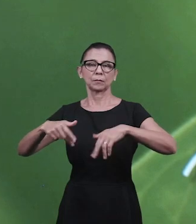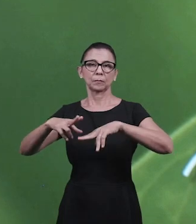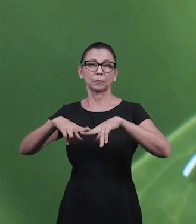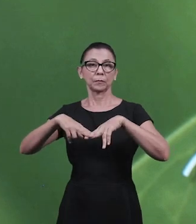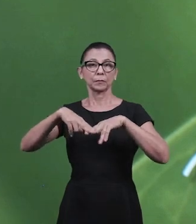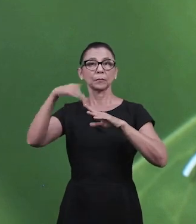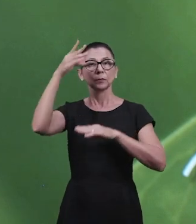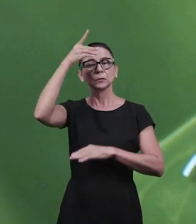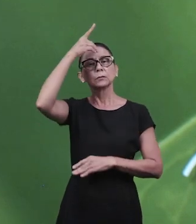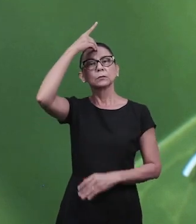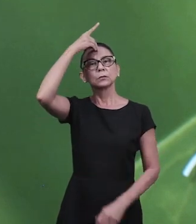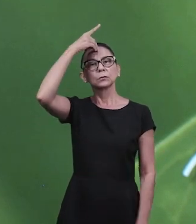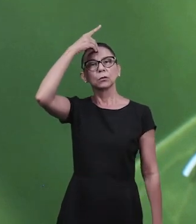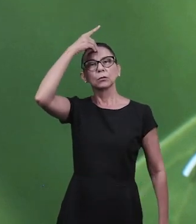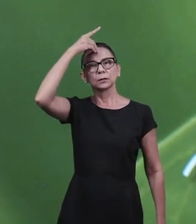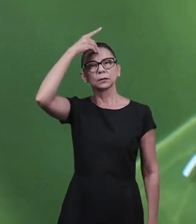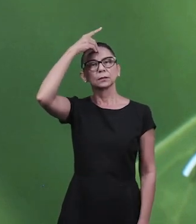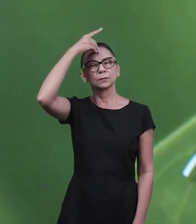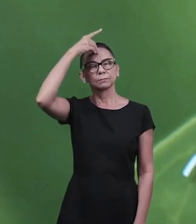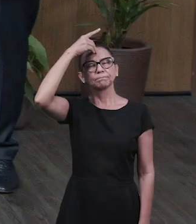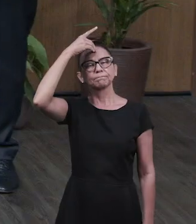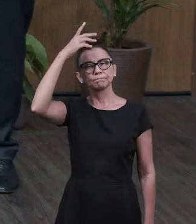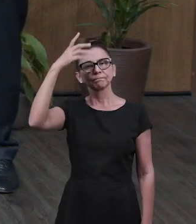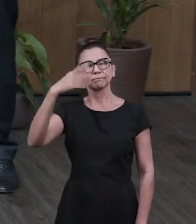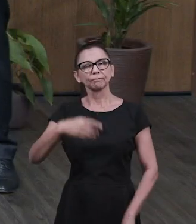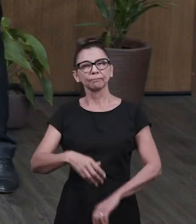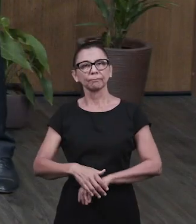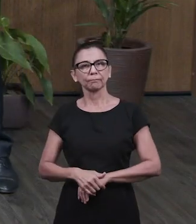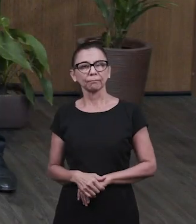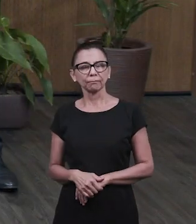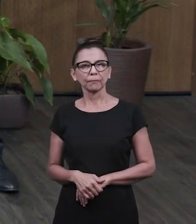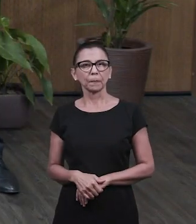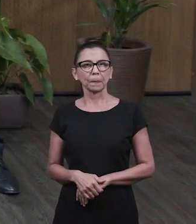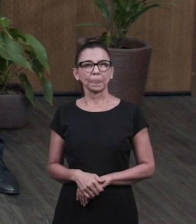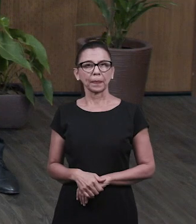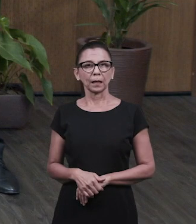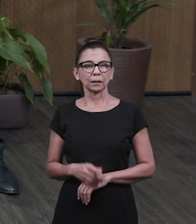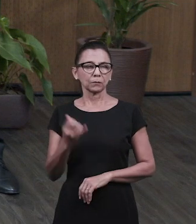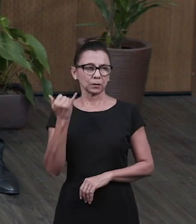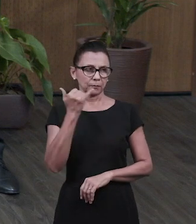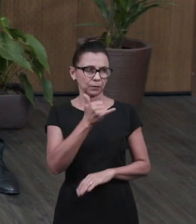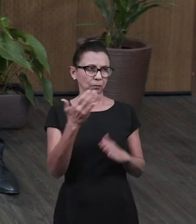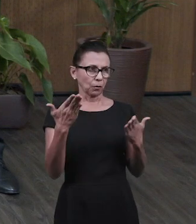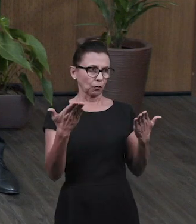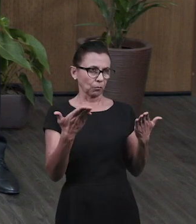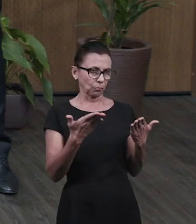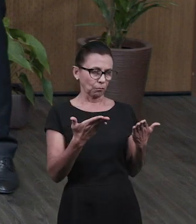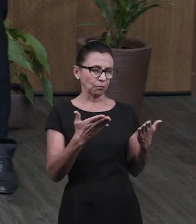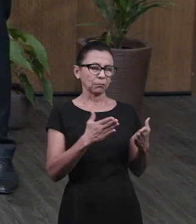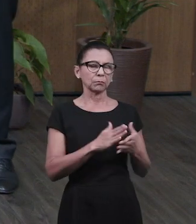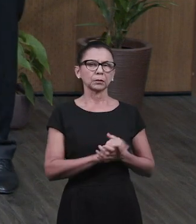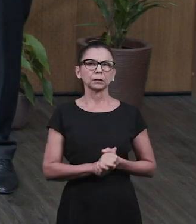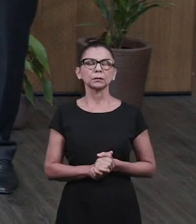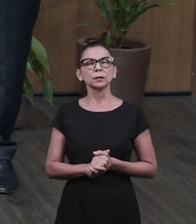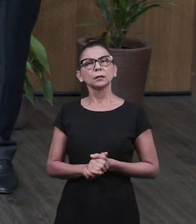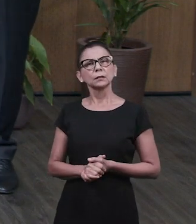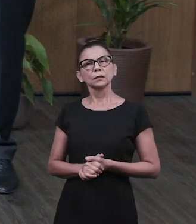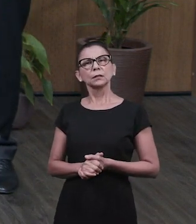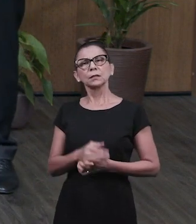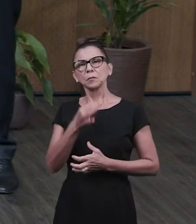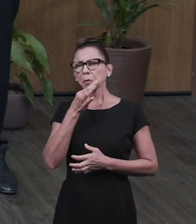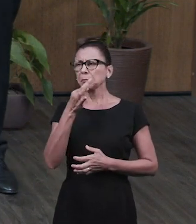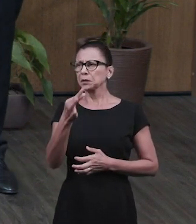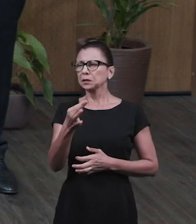dons spirituels. Et par rapport à ce que vous venez de dire, Daniel, nous avons reçu un commentaire